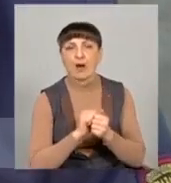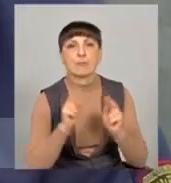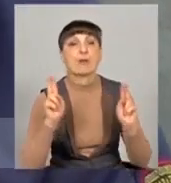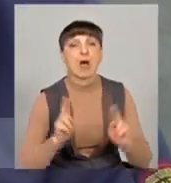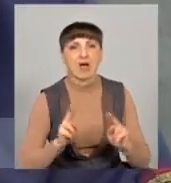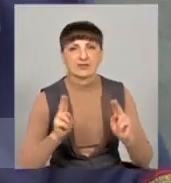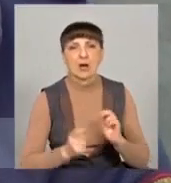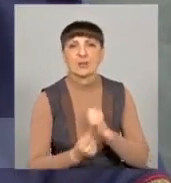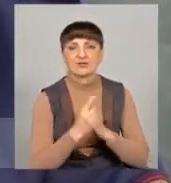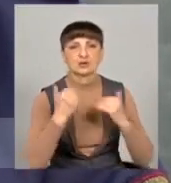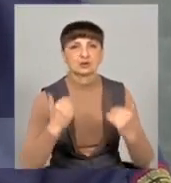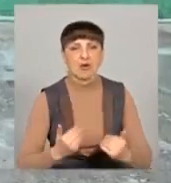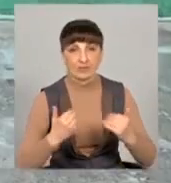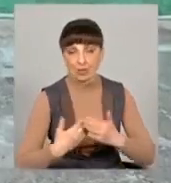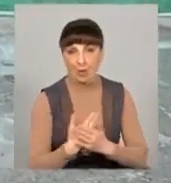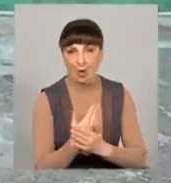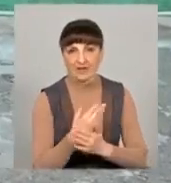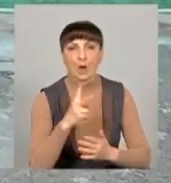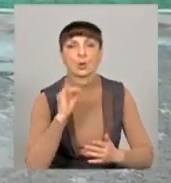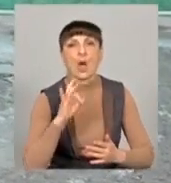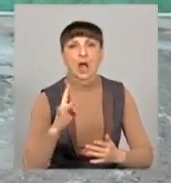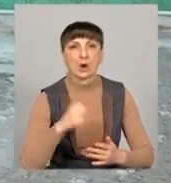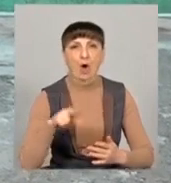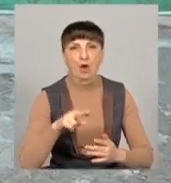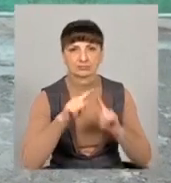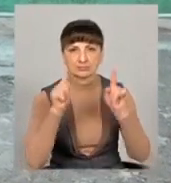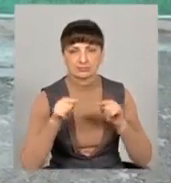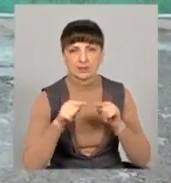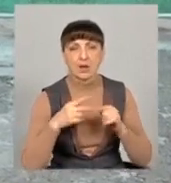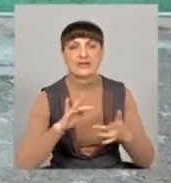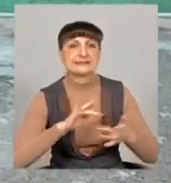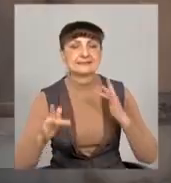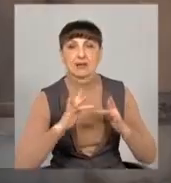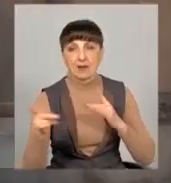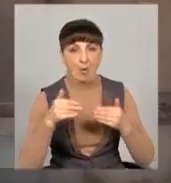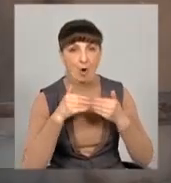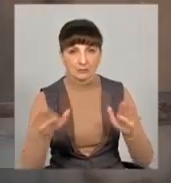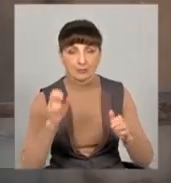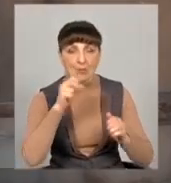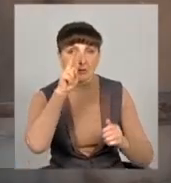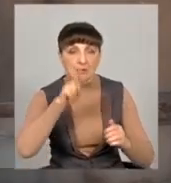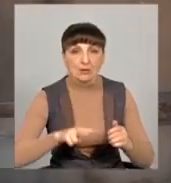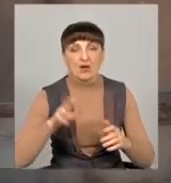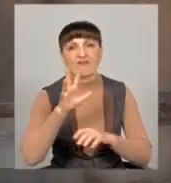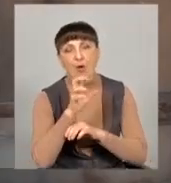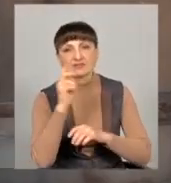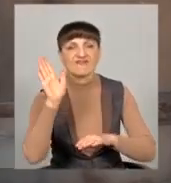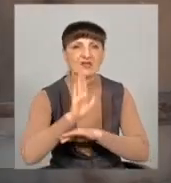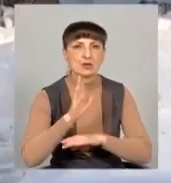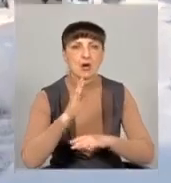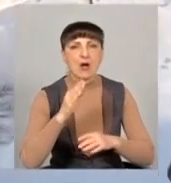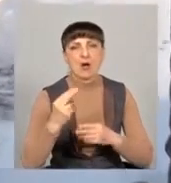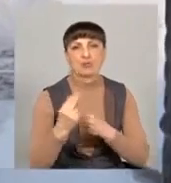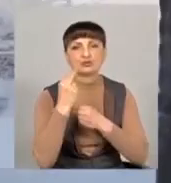безопасности появилась современное нововведение qr-код он открывает Instagram страницы службы ЧС где можно найти фото и видеоинструкции